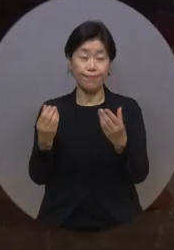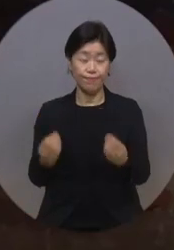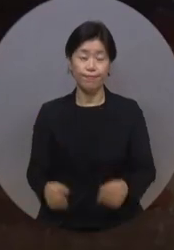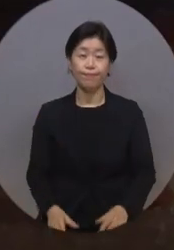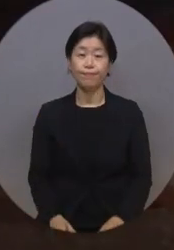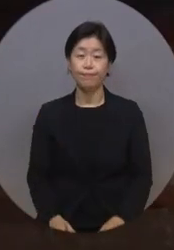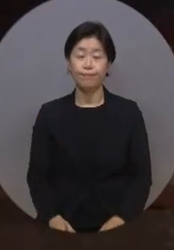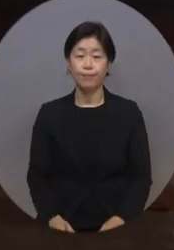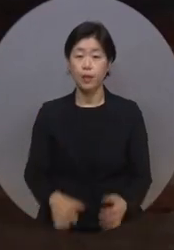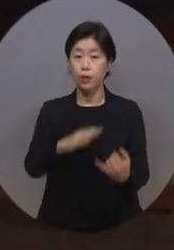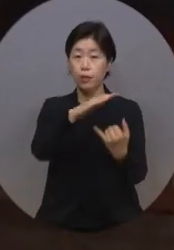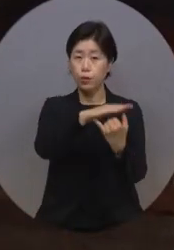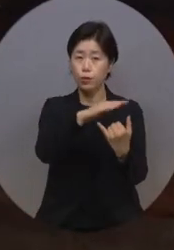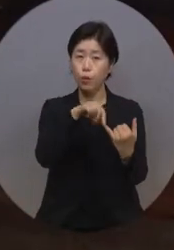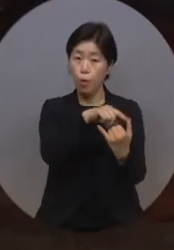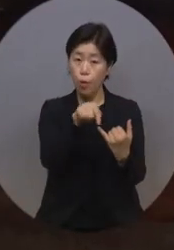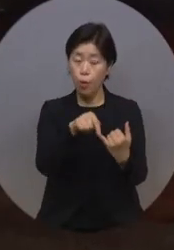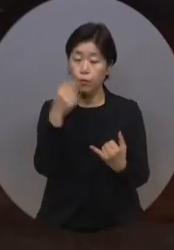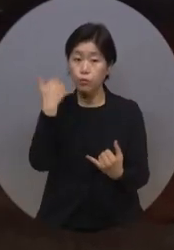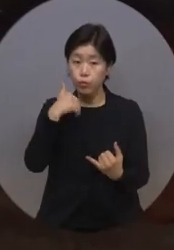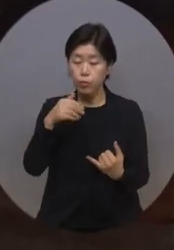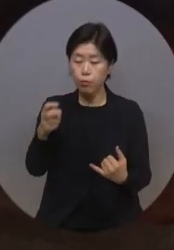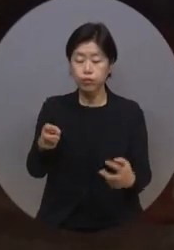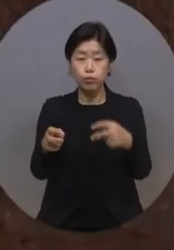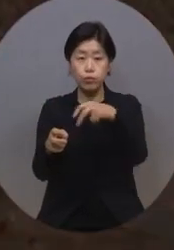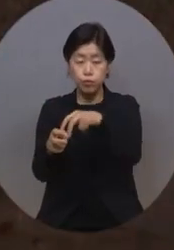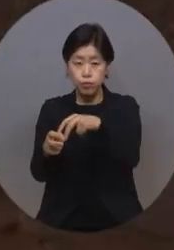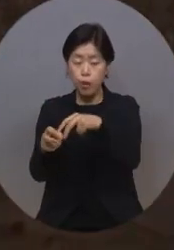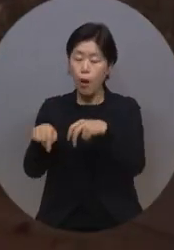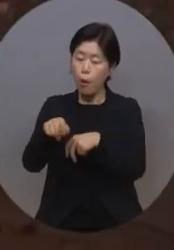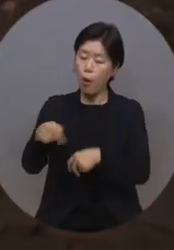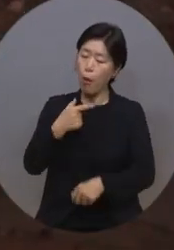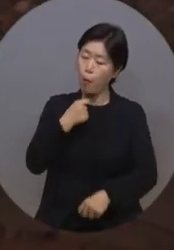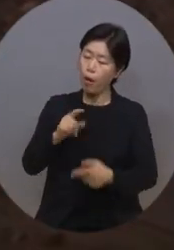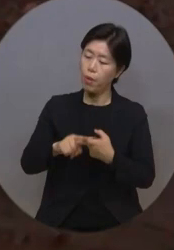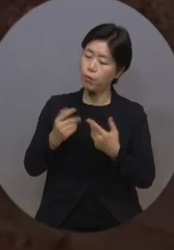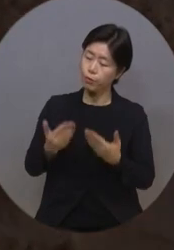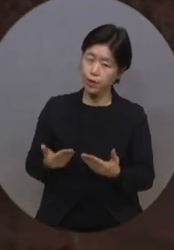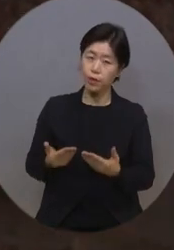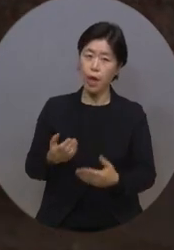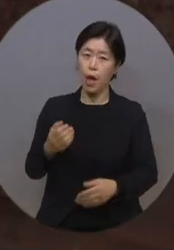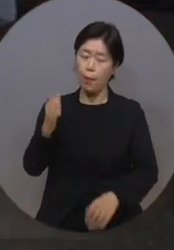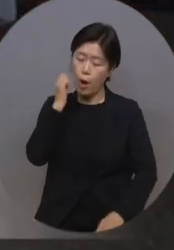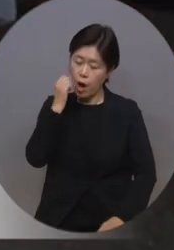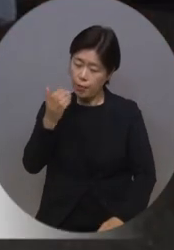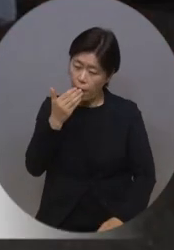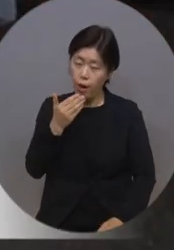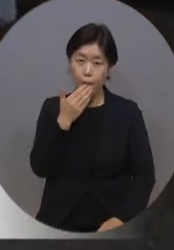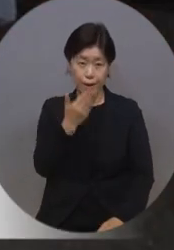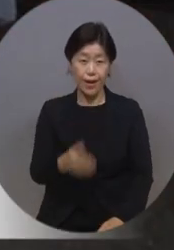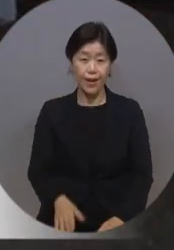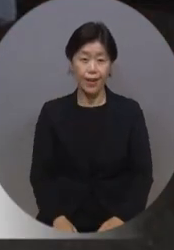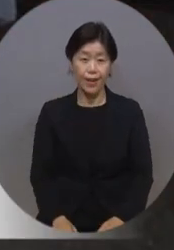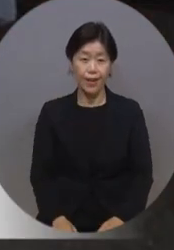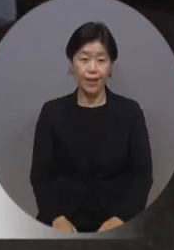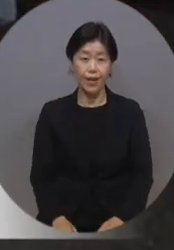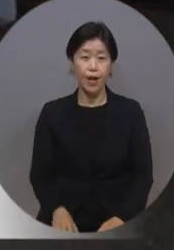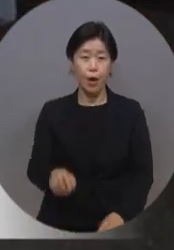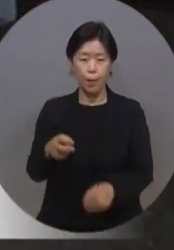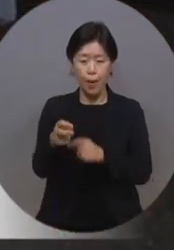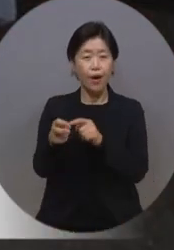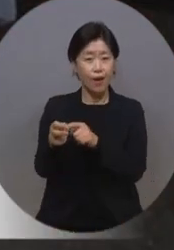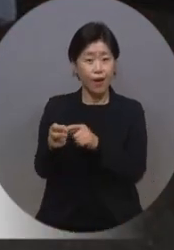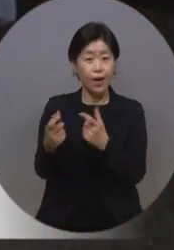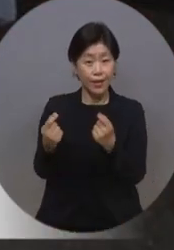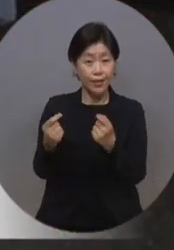있습니다. 청소년이라면 누구나 방문해 그들이 원하는 다양한 서비스를 받을 수 있습니다. 포텐과 같은 청소년 쉼터,